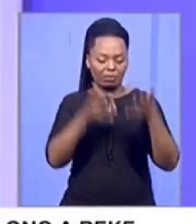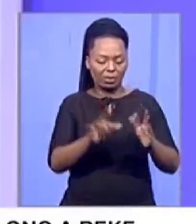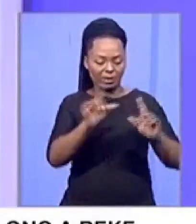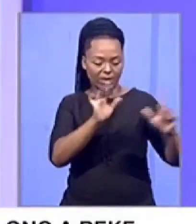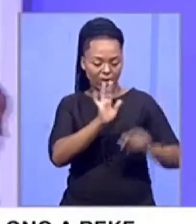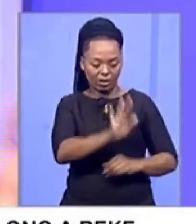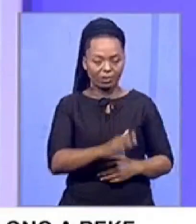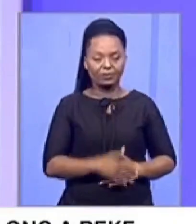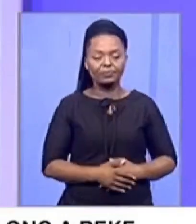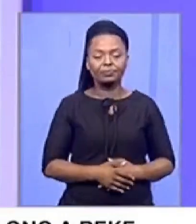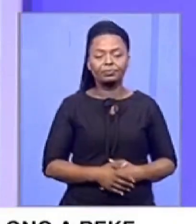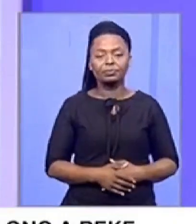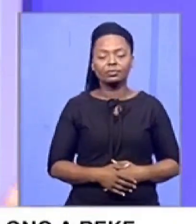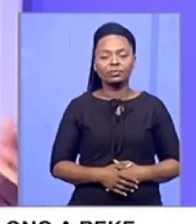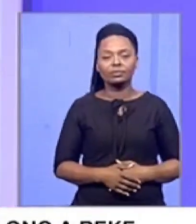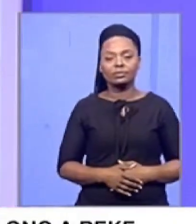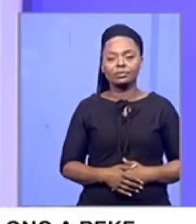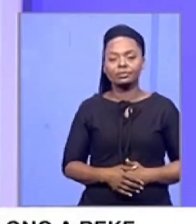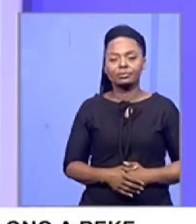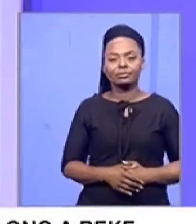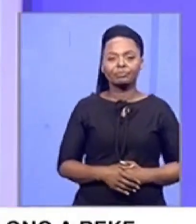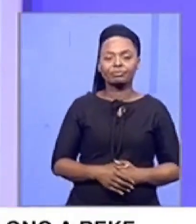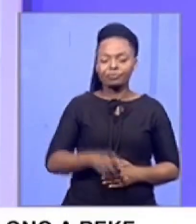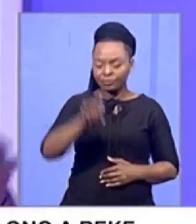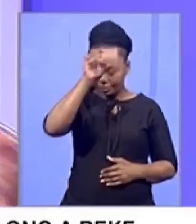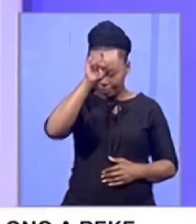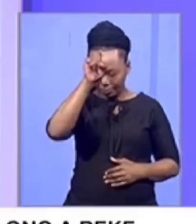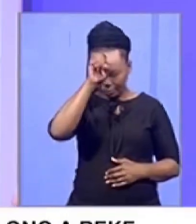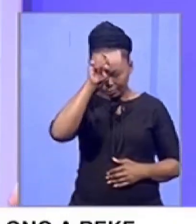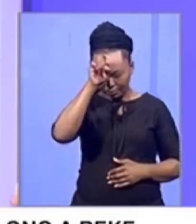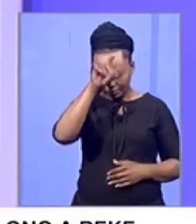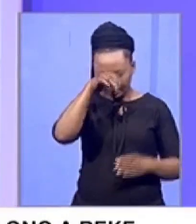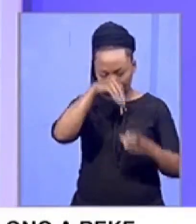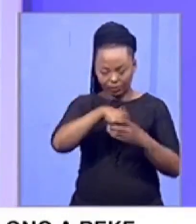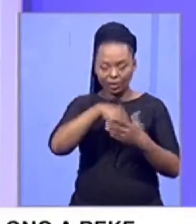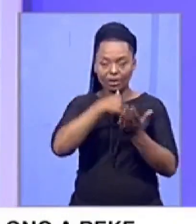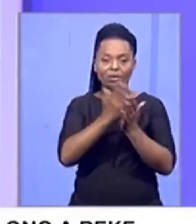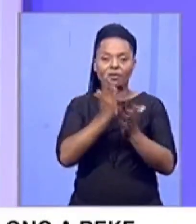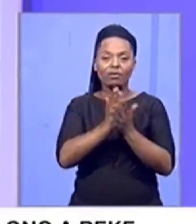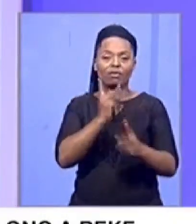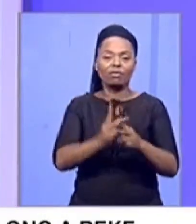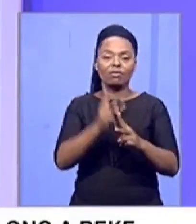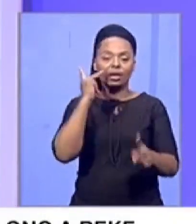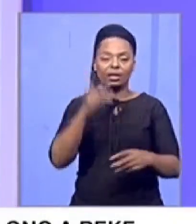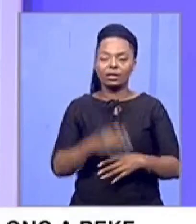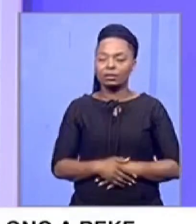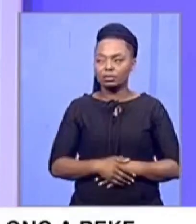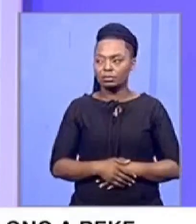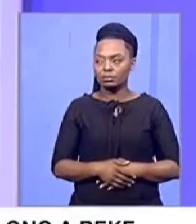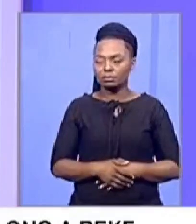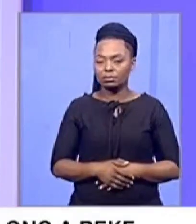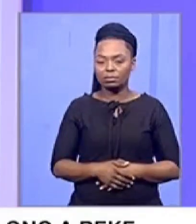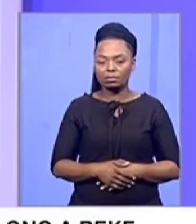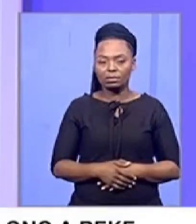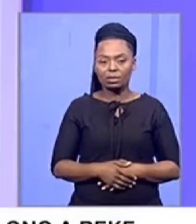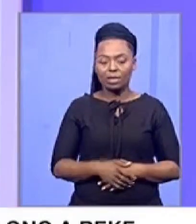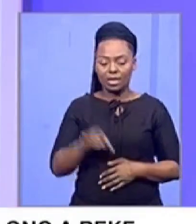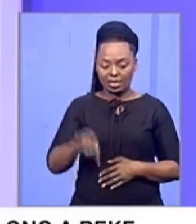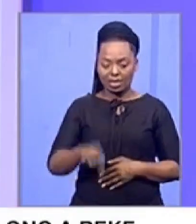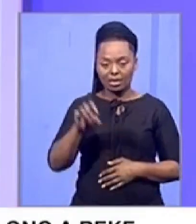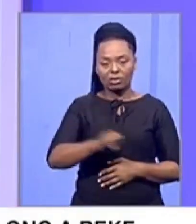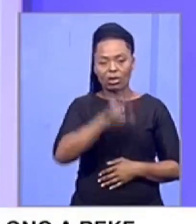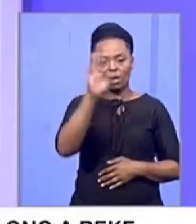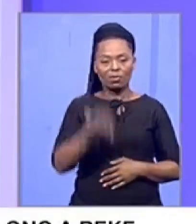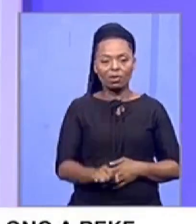hore Al le yona e gone ho kena di quarter final Sundowns kene di quarter final kwano Afrika borwa ha